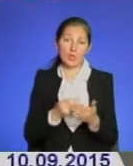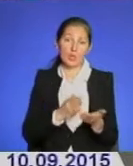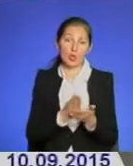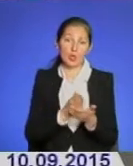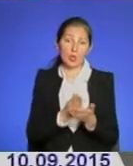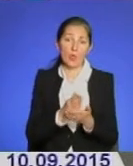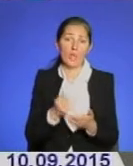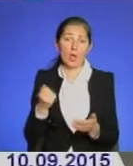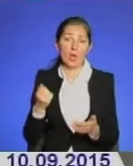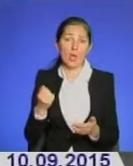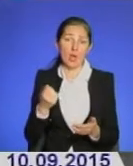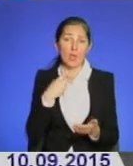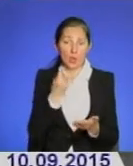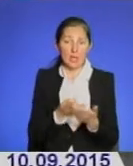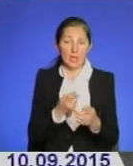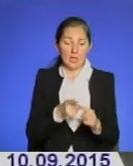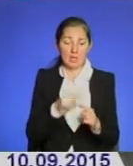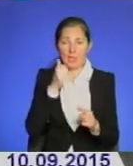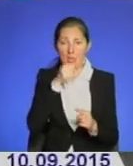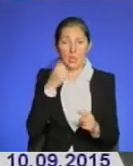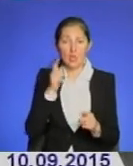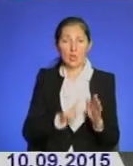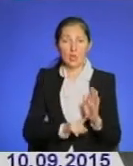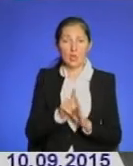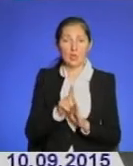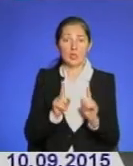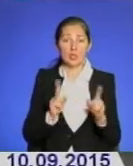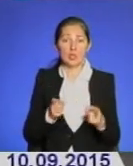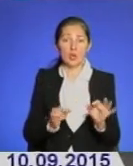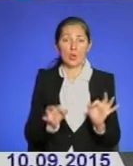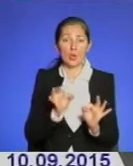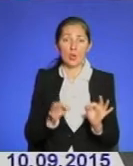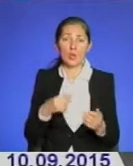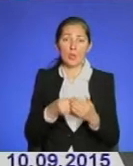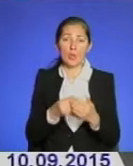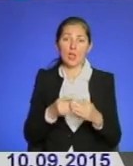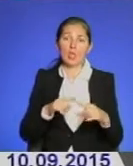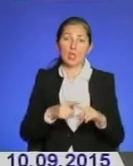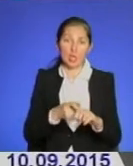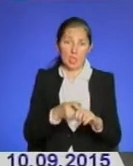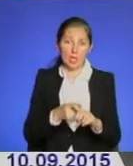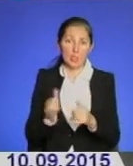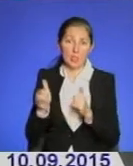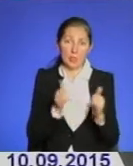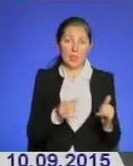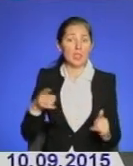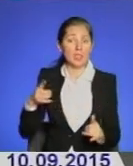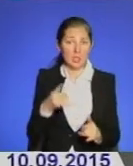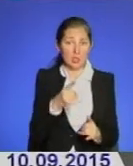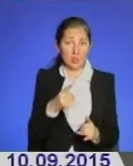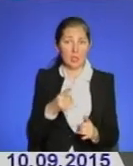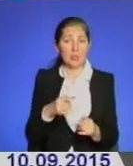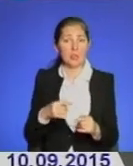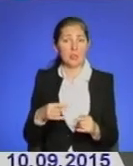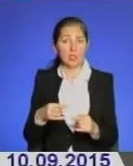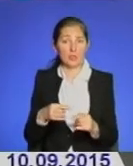службово-бойові показники. І цей рік почалося дійсно нормальне матеріально-технічне забезпечення транспортними засобами, зокрема,